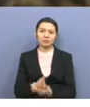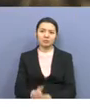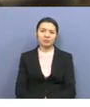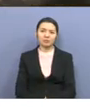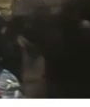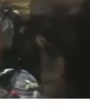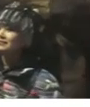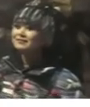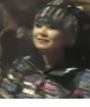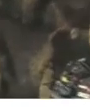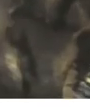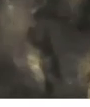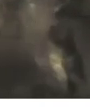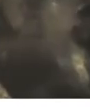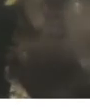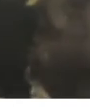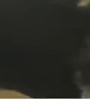добро.